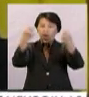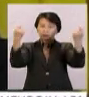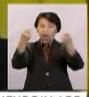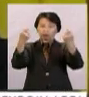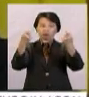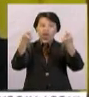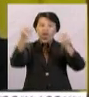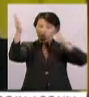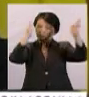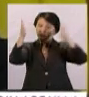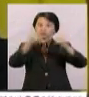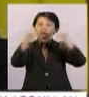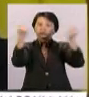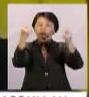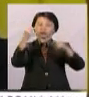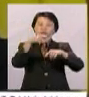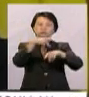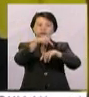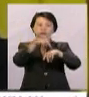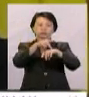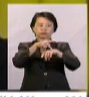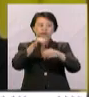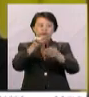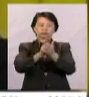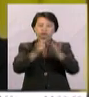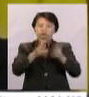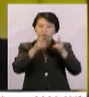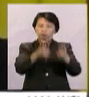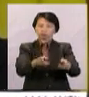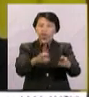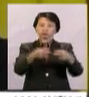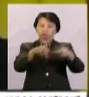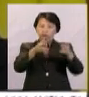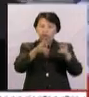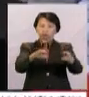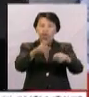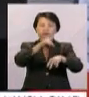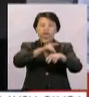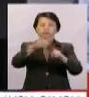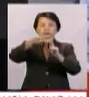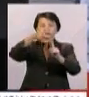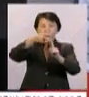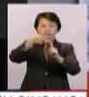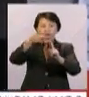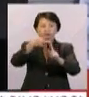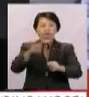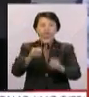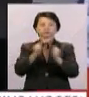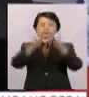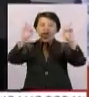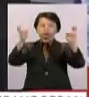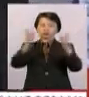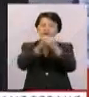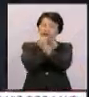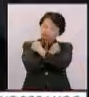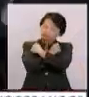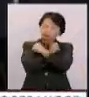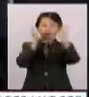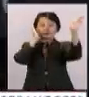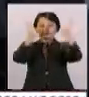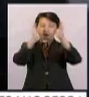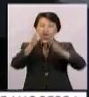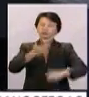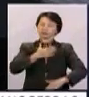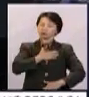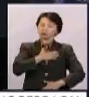level is held, the launching is held in Penang. Dengan tema Sayangi Malaysia Aku,